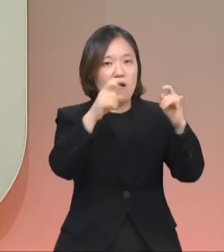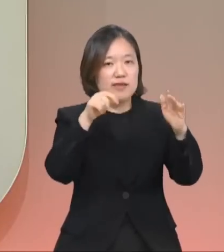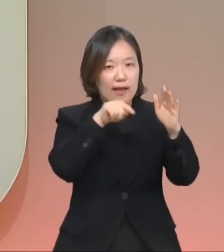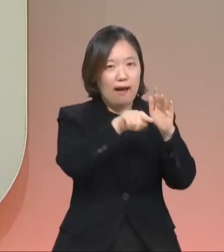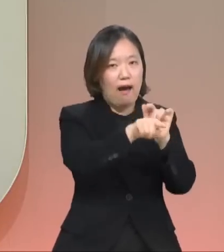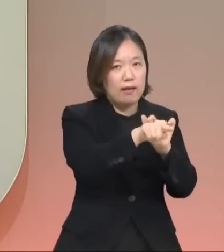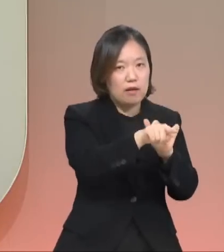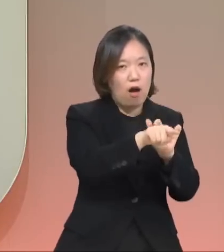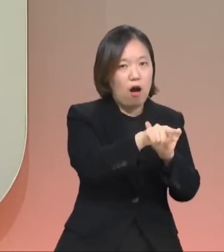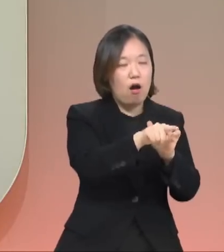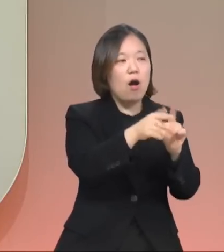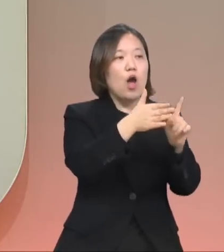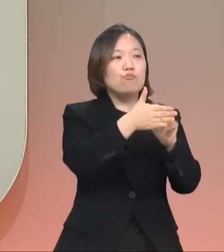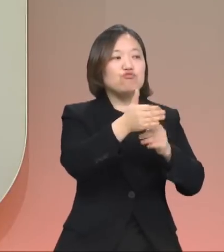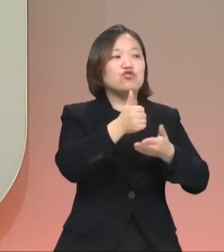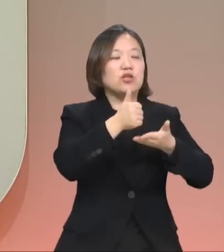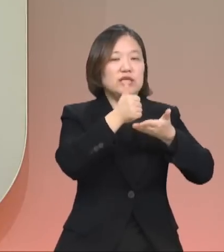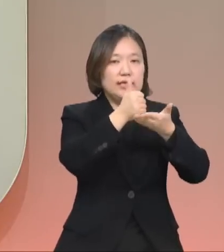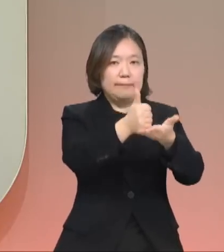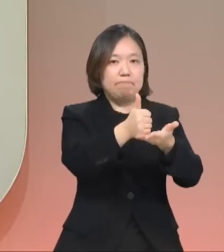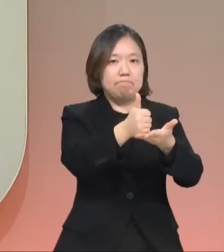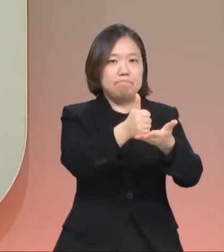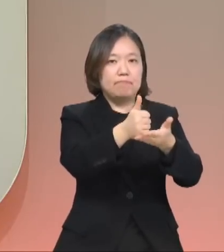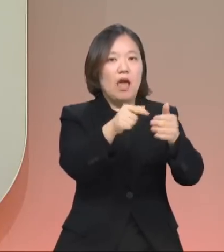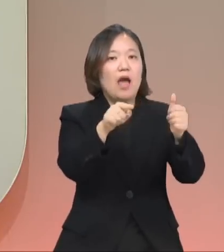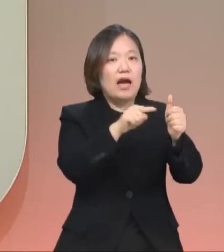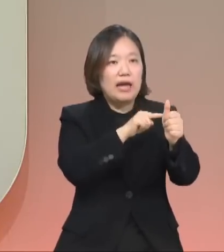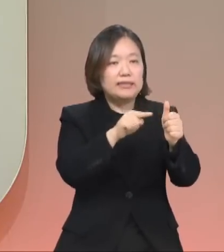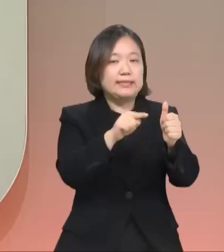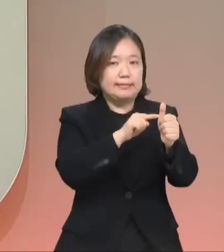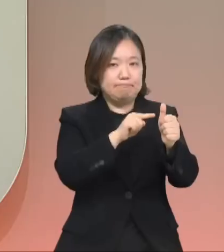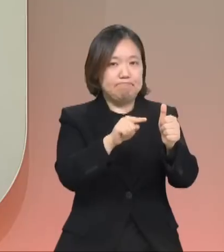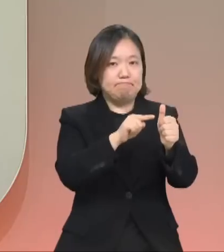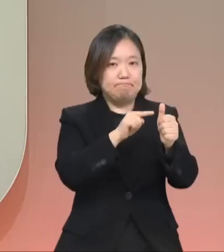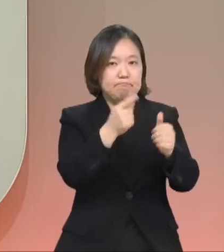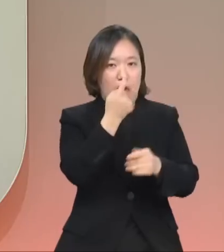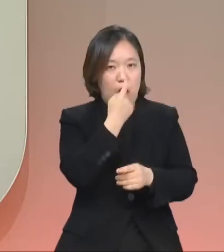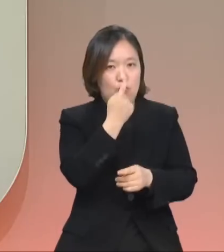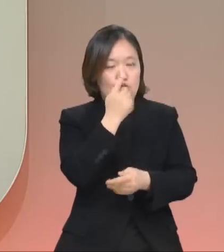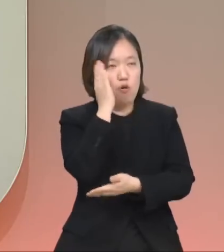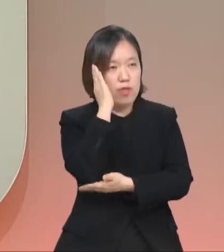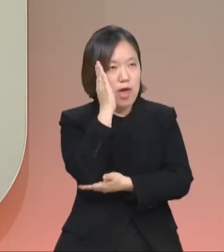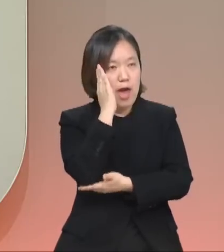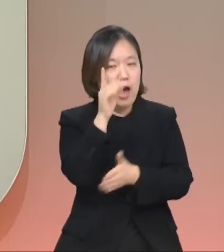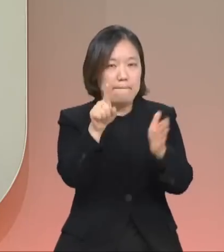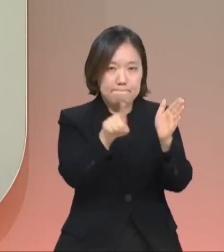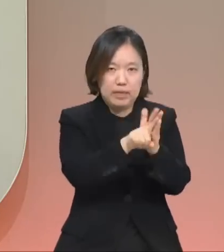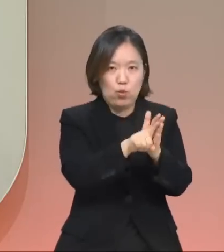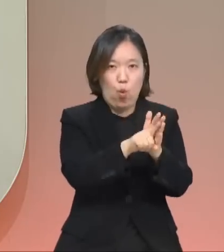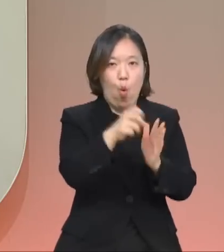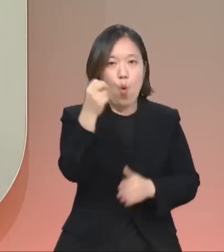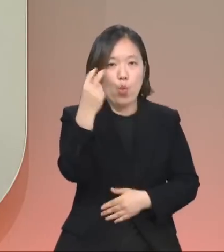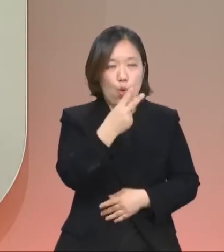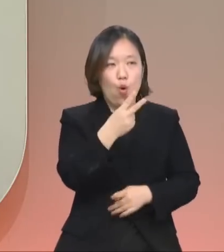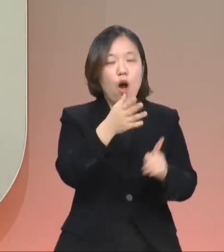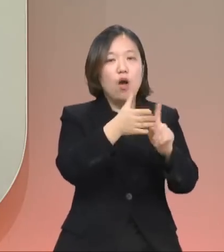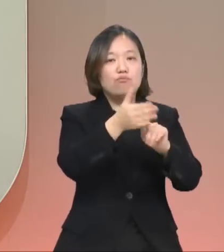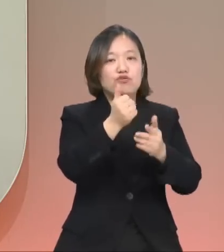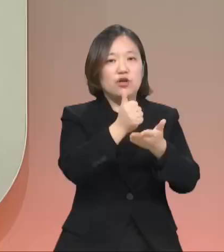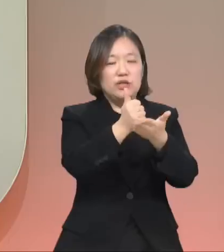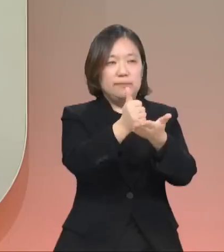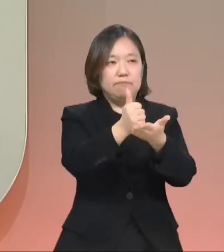부처님 가르침을 우리가 만났다 하더라도 반드시 경정 공부를 하면서 부처님